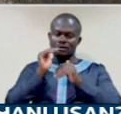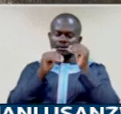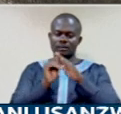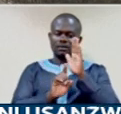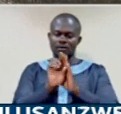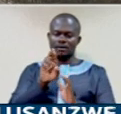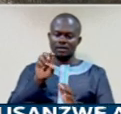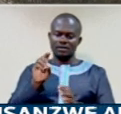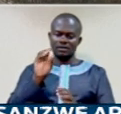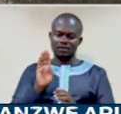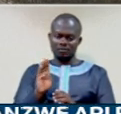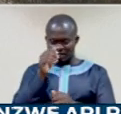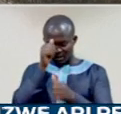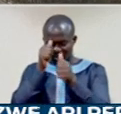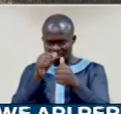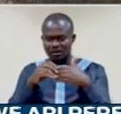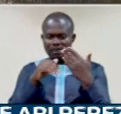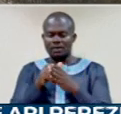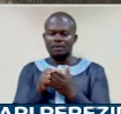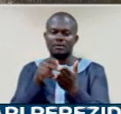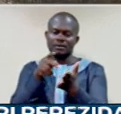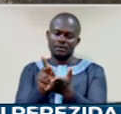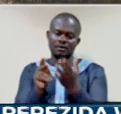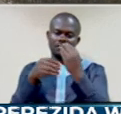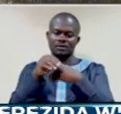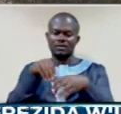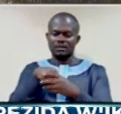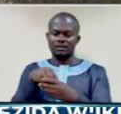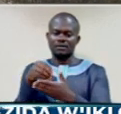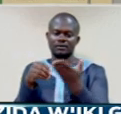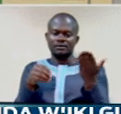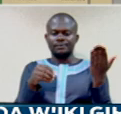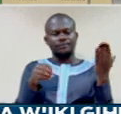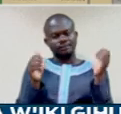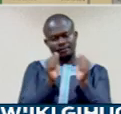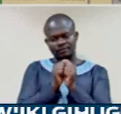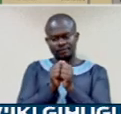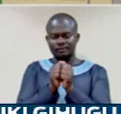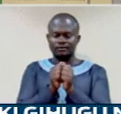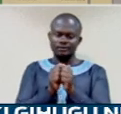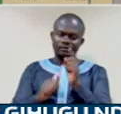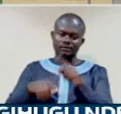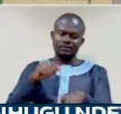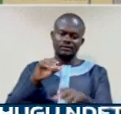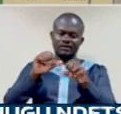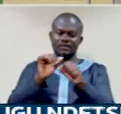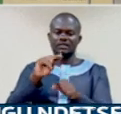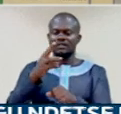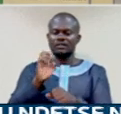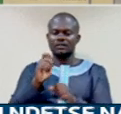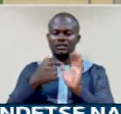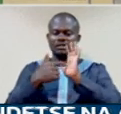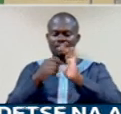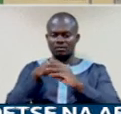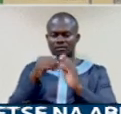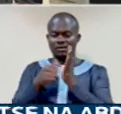rw'iterambere RDB agenga ibyerekeye gukodesha, kugurisha muri cyamunara ndetse no kwegukana ingwate hagaragaramo icyuho,